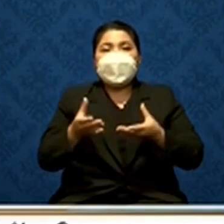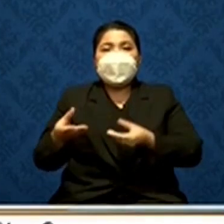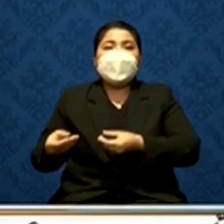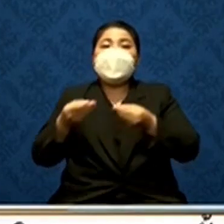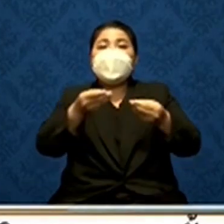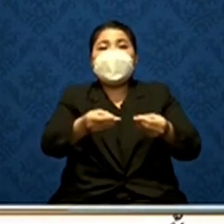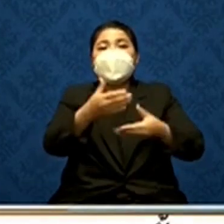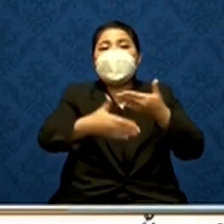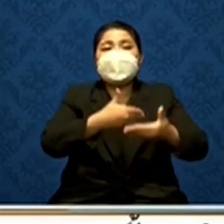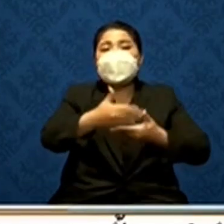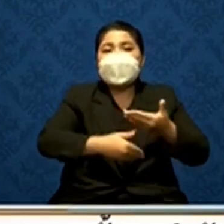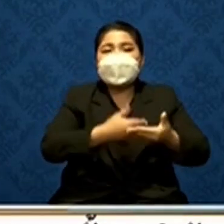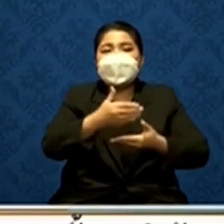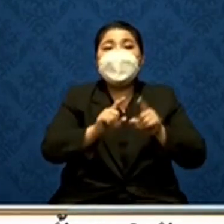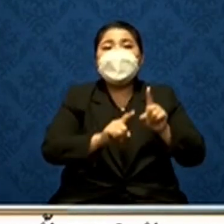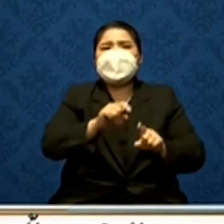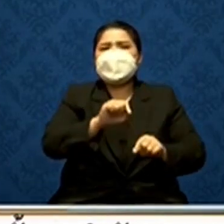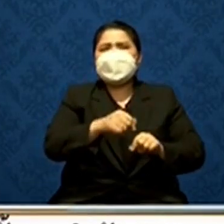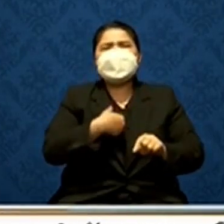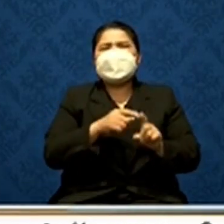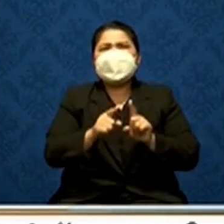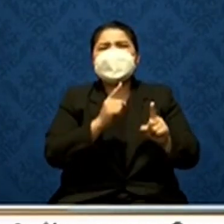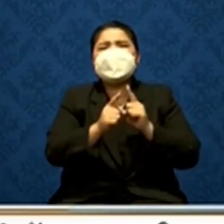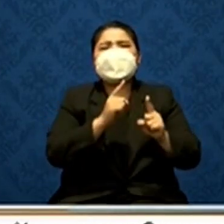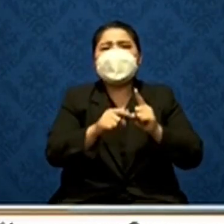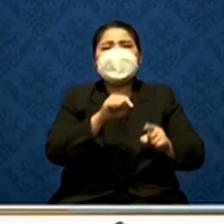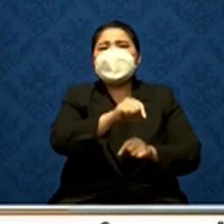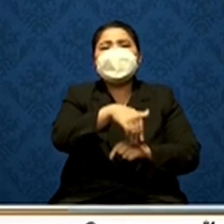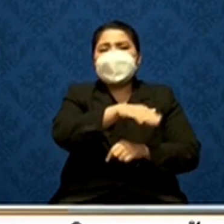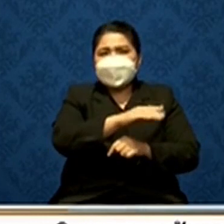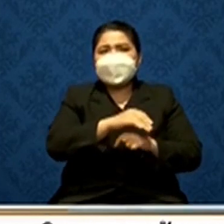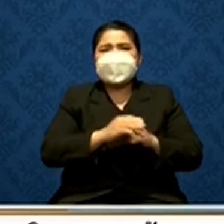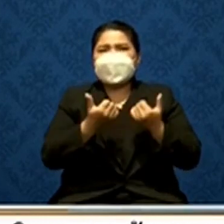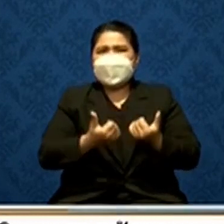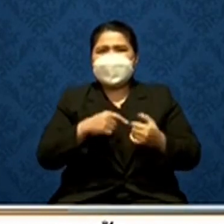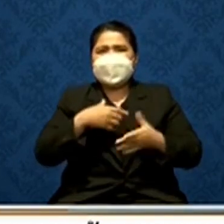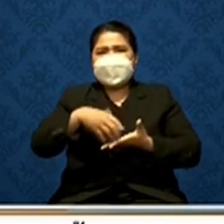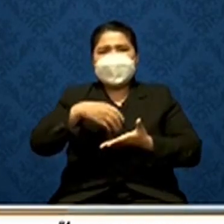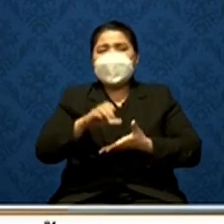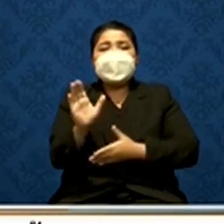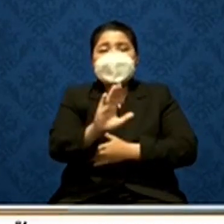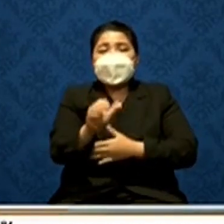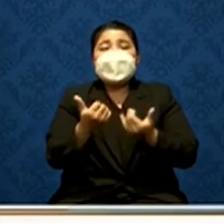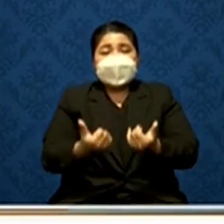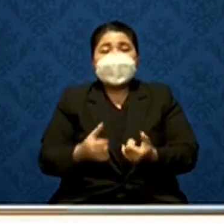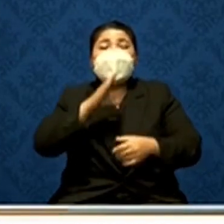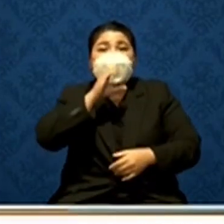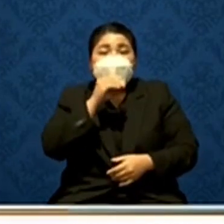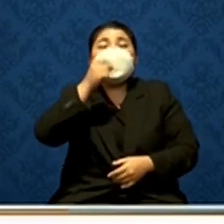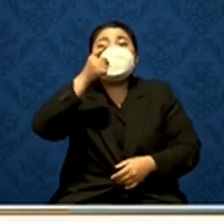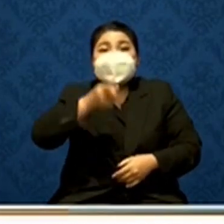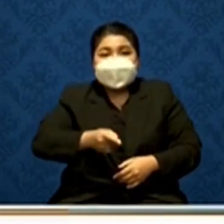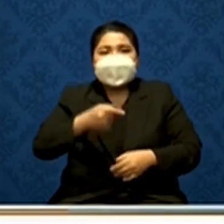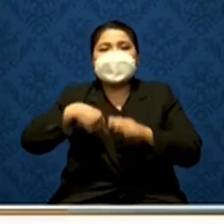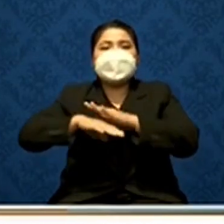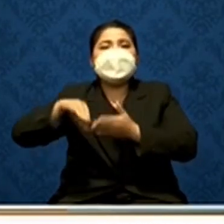ก็เปเรองในร่นท่านเลยครัไปพคยกอยแถว gigs ทำพินทาอัี้ไมใช่ลองเล่าเป็เรื่ทเคาพูดจิๆ มบทực